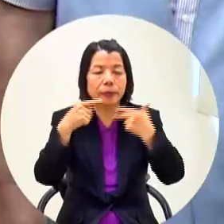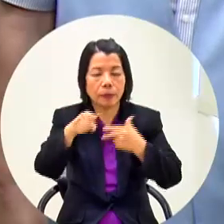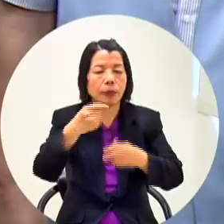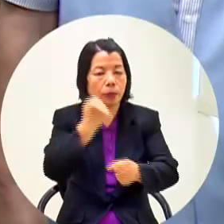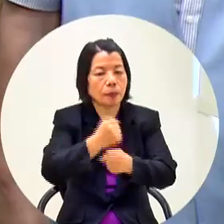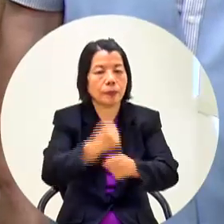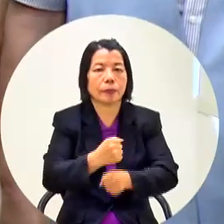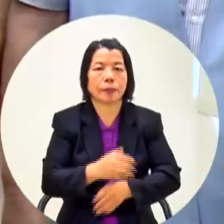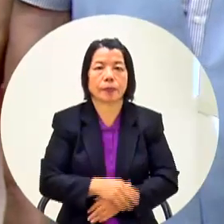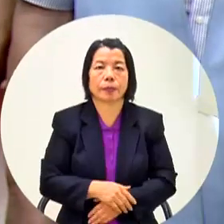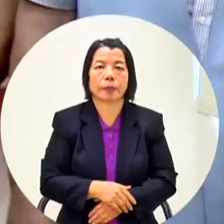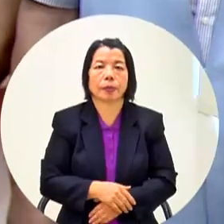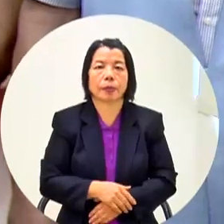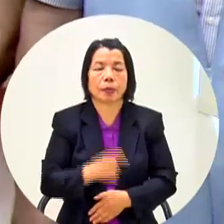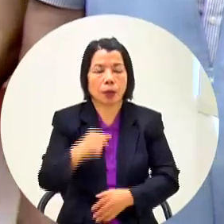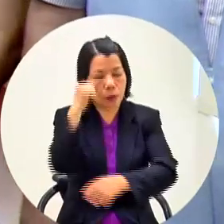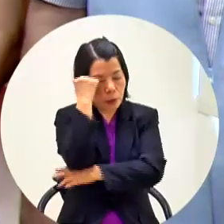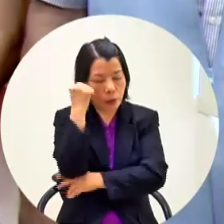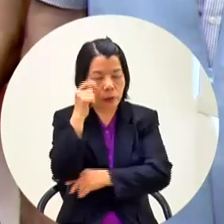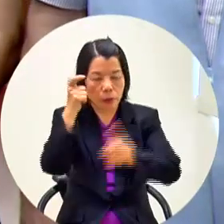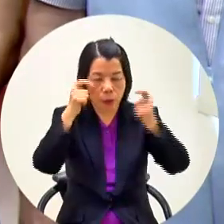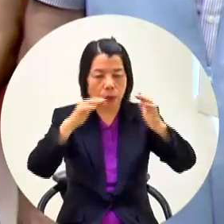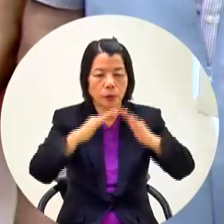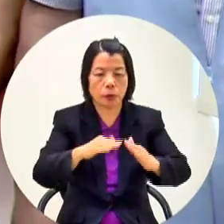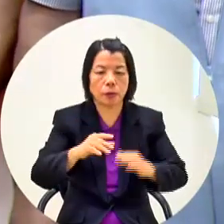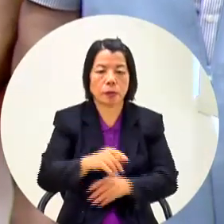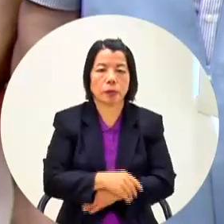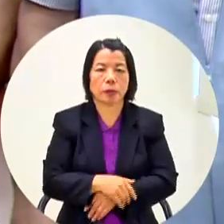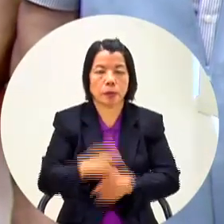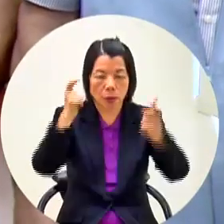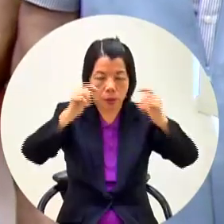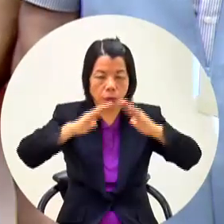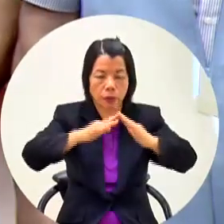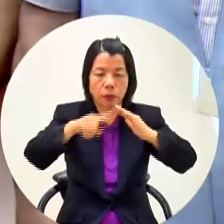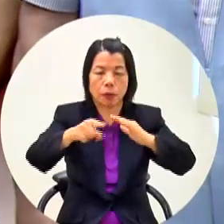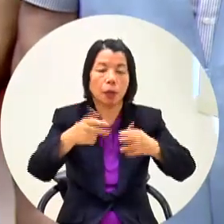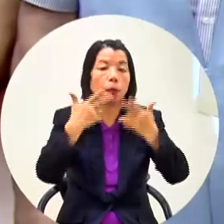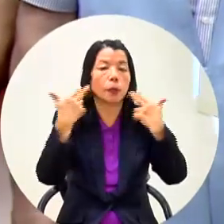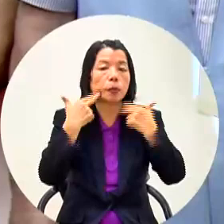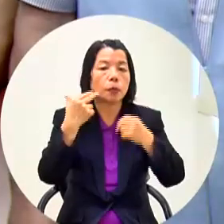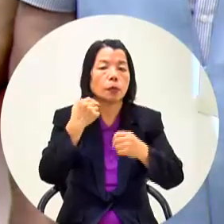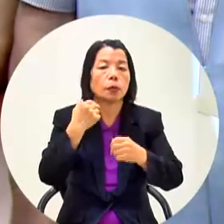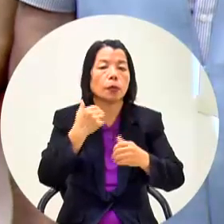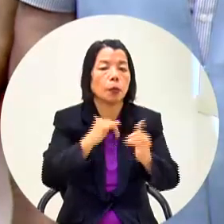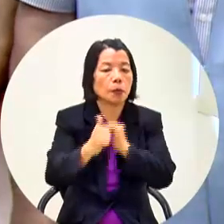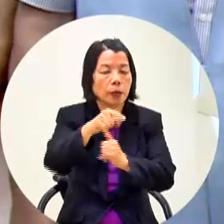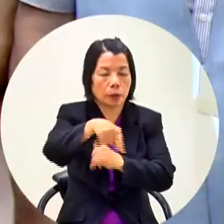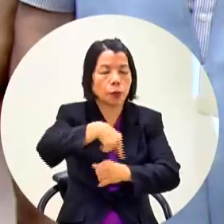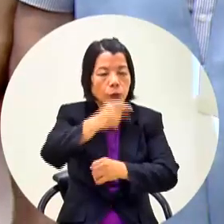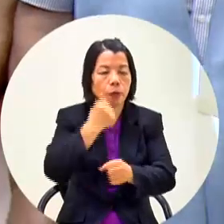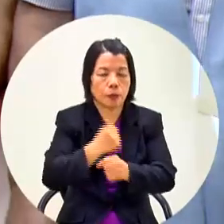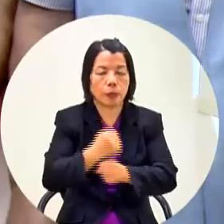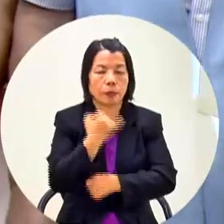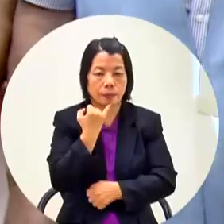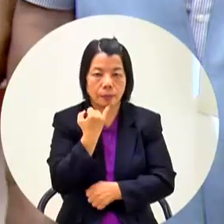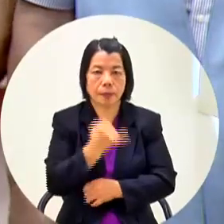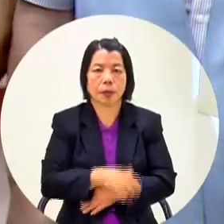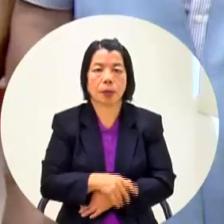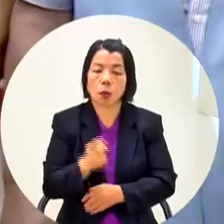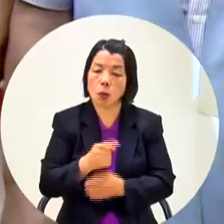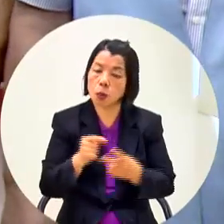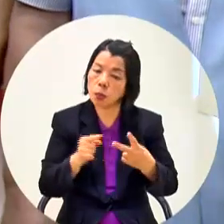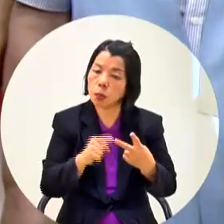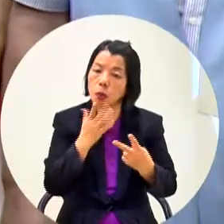给我们居住在都会区的原住民也能够去就业。第二个我要问的就是